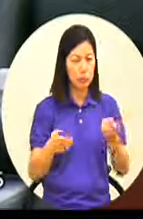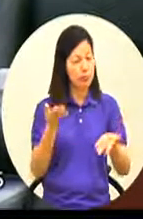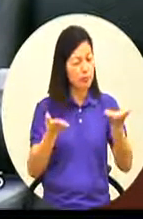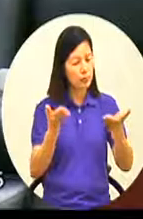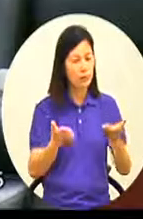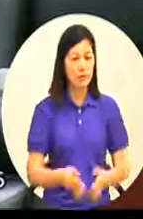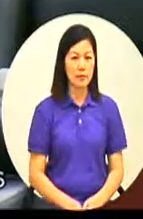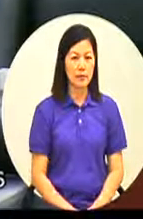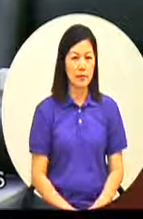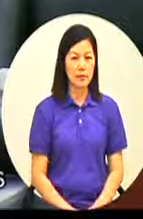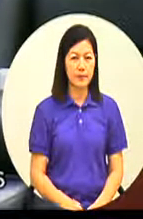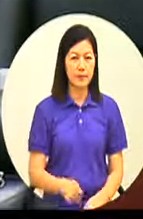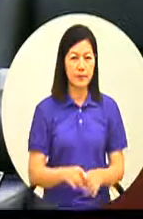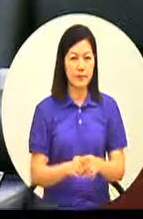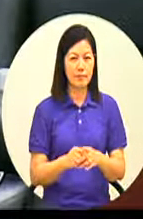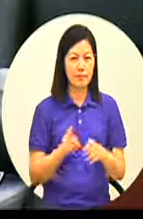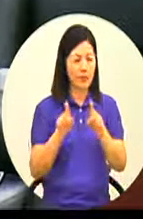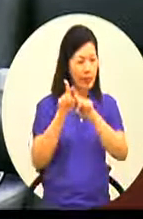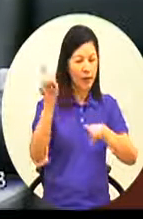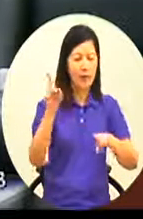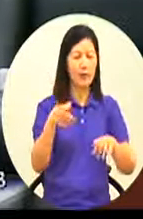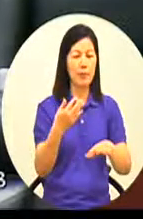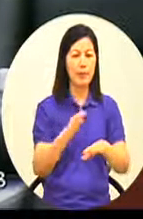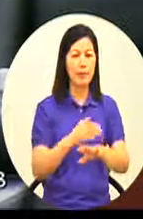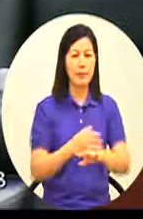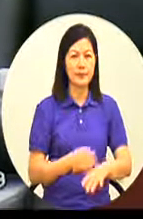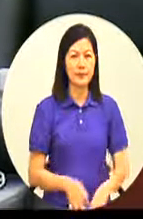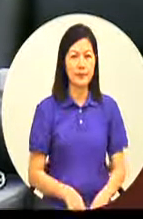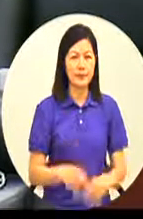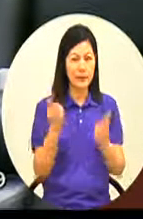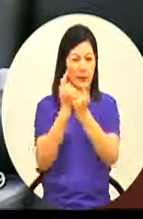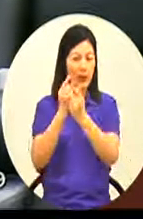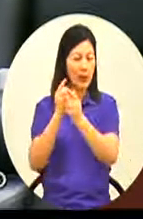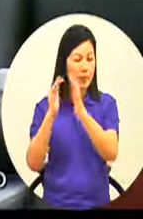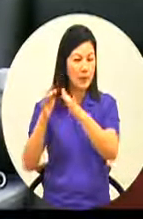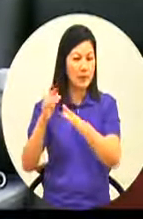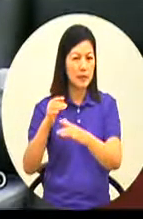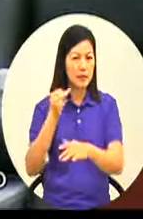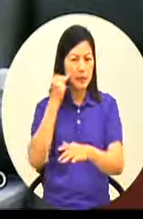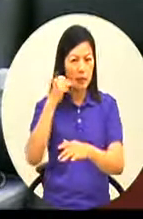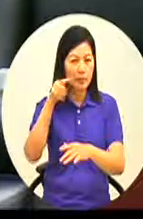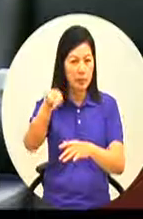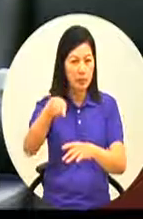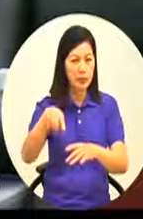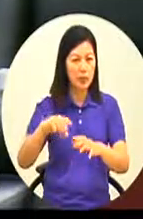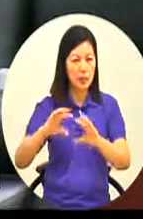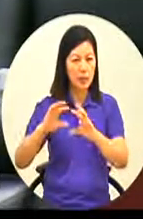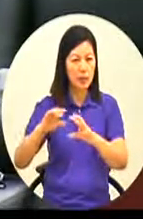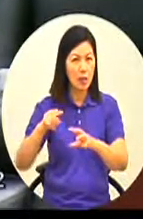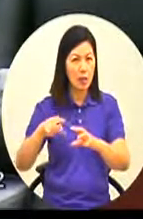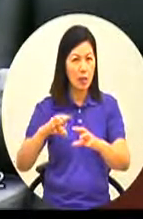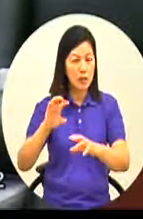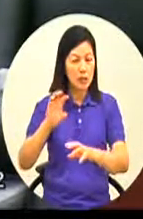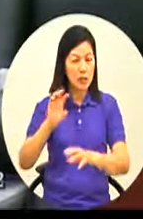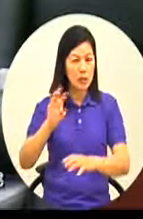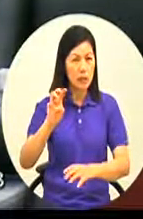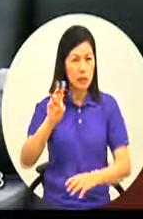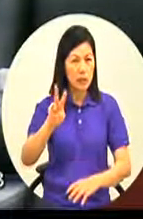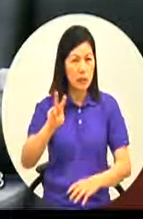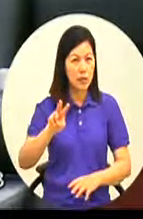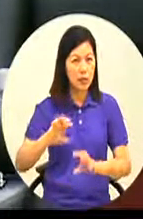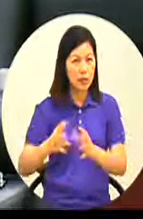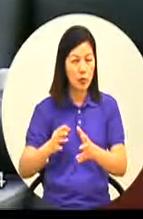差不多，也不会比台北还差哦。那台北市的姐妹市总共有32国，那47个